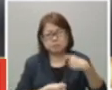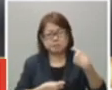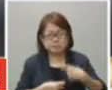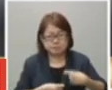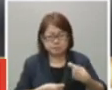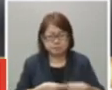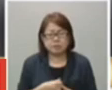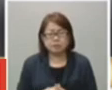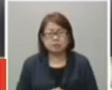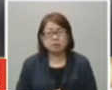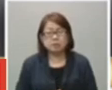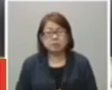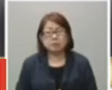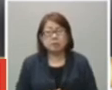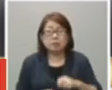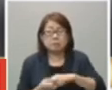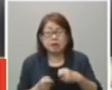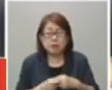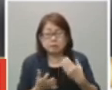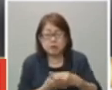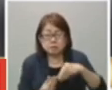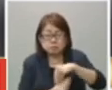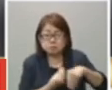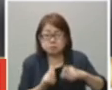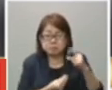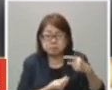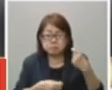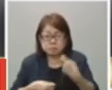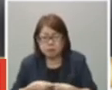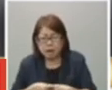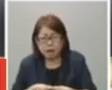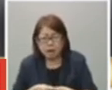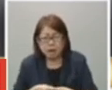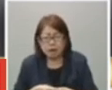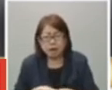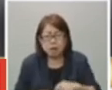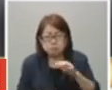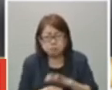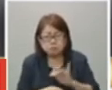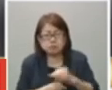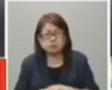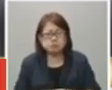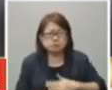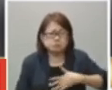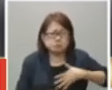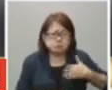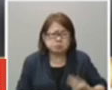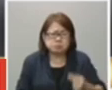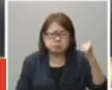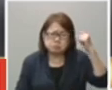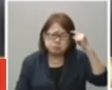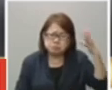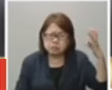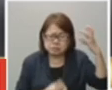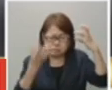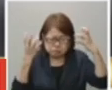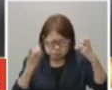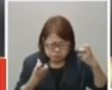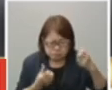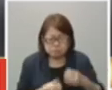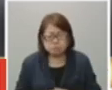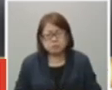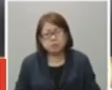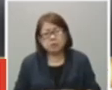แต่เครียดจากพิษเศรษฐกิจแล้วเนี่ยยังต้องมาเสียสุขภาพจิตเสียสุขภาพร่างกายสภาพอากา